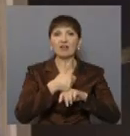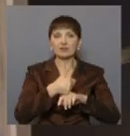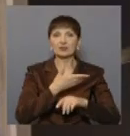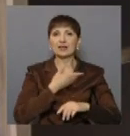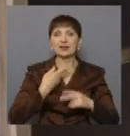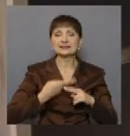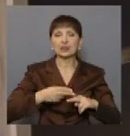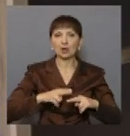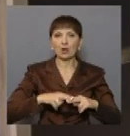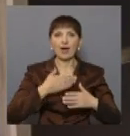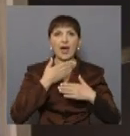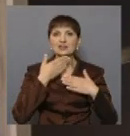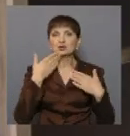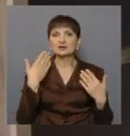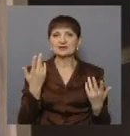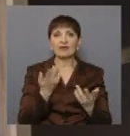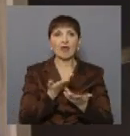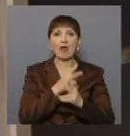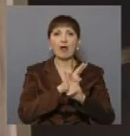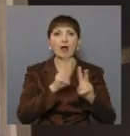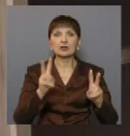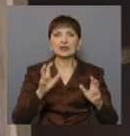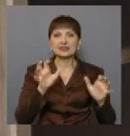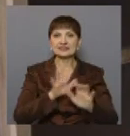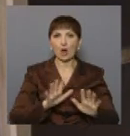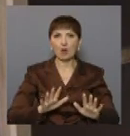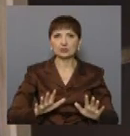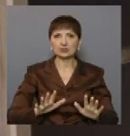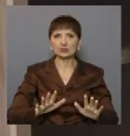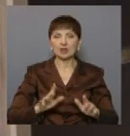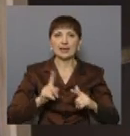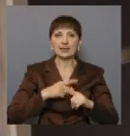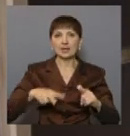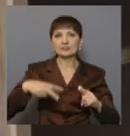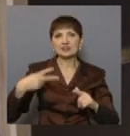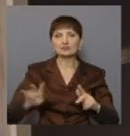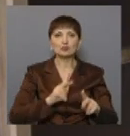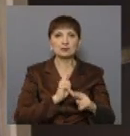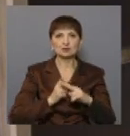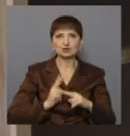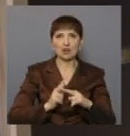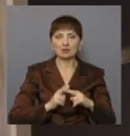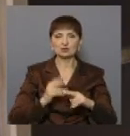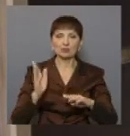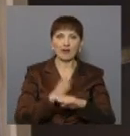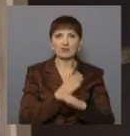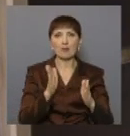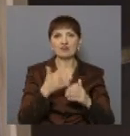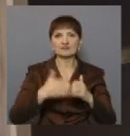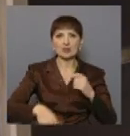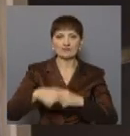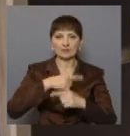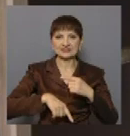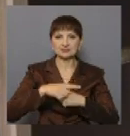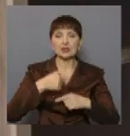нас – это отсутствие каких-либо незаконных или административно мешающих барьеров малому и среднему бизнесу.